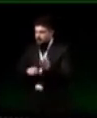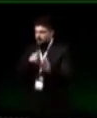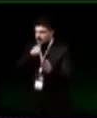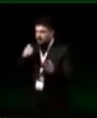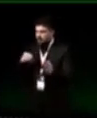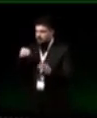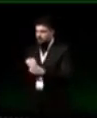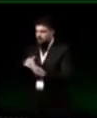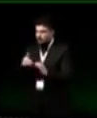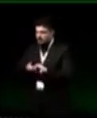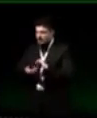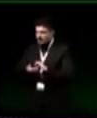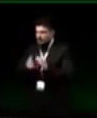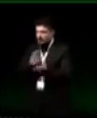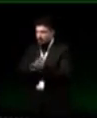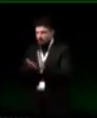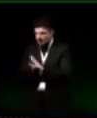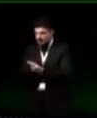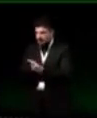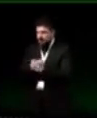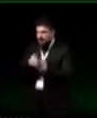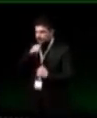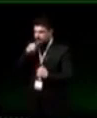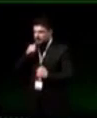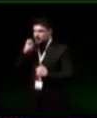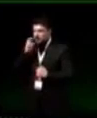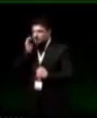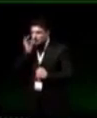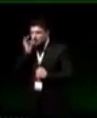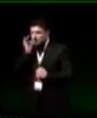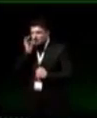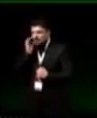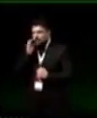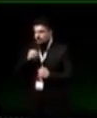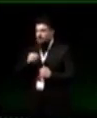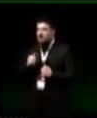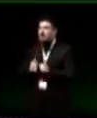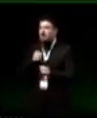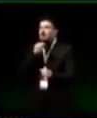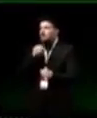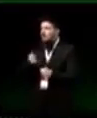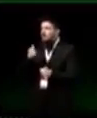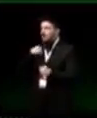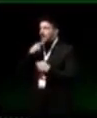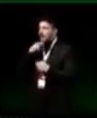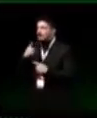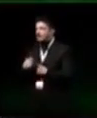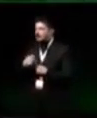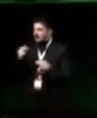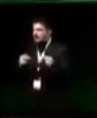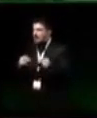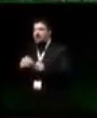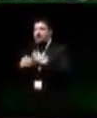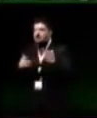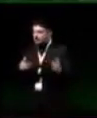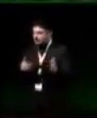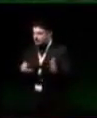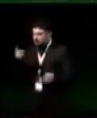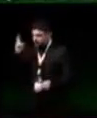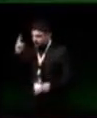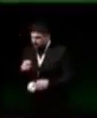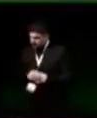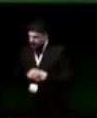la dimensione umana prima che la dimensione tecnocratica. E dire questo significa dire la cosa più di sinistra di questo